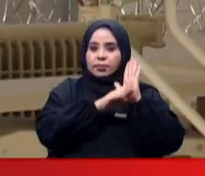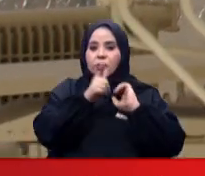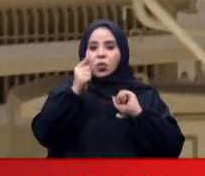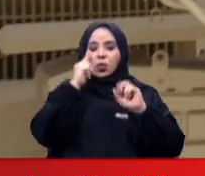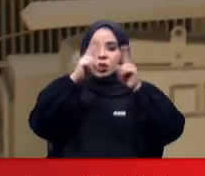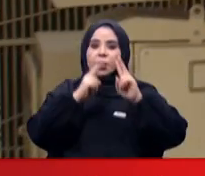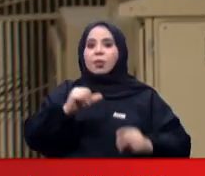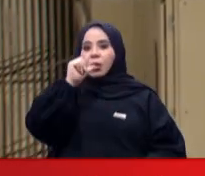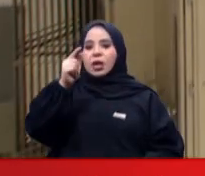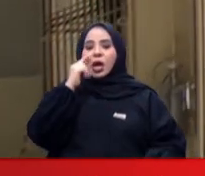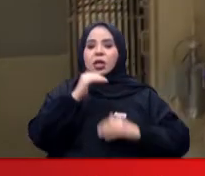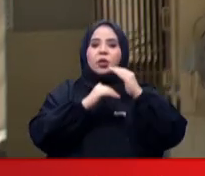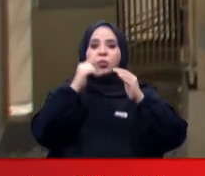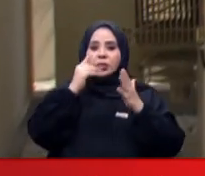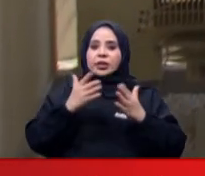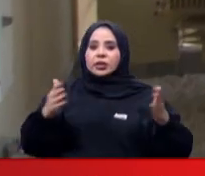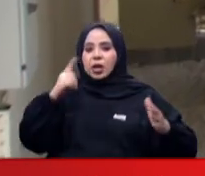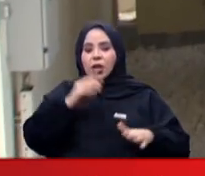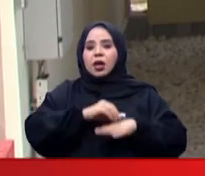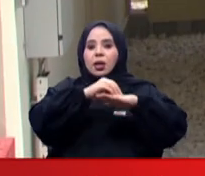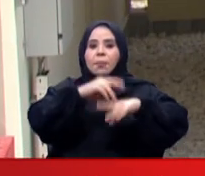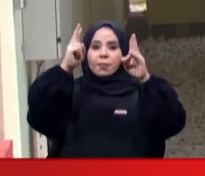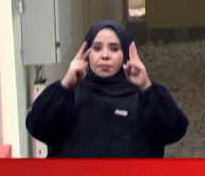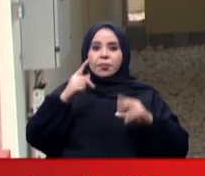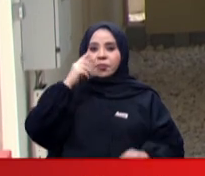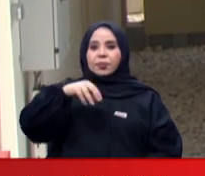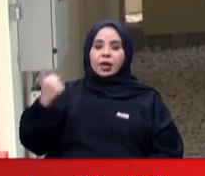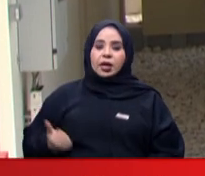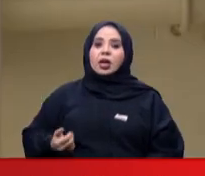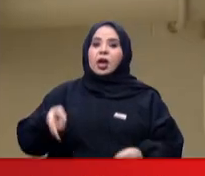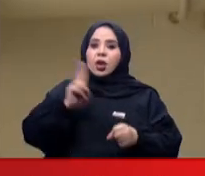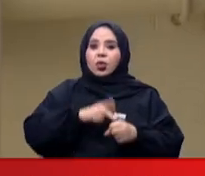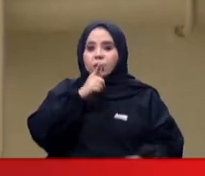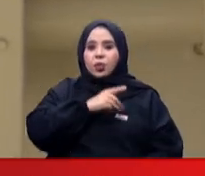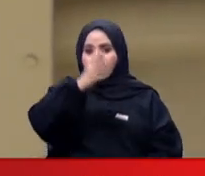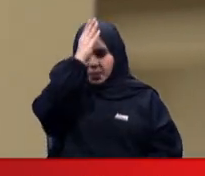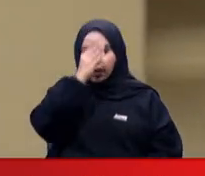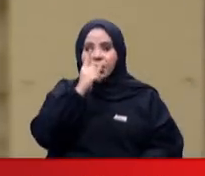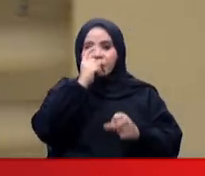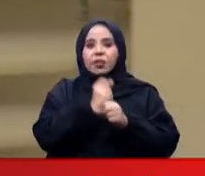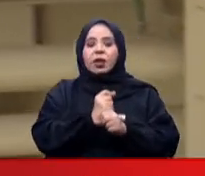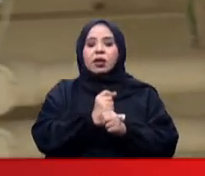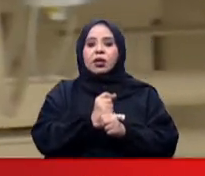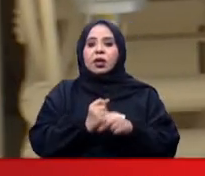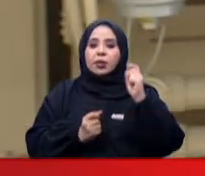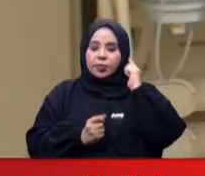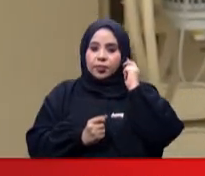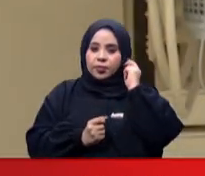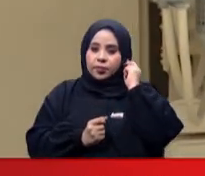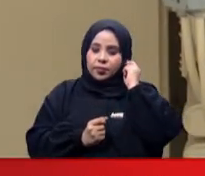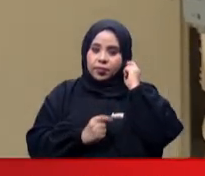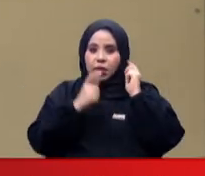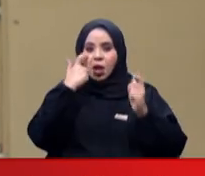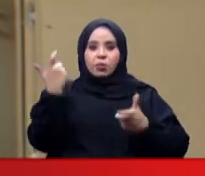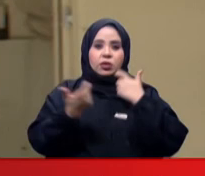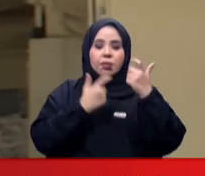والماء لتطوير وتوسعة شبكات نقل الكهرباء في المملكة في ظل التوجيهات الملكية السامية من لدن جلالة الملك